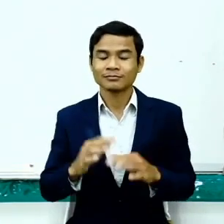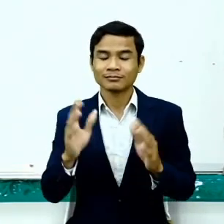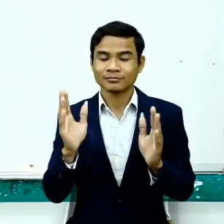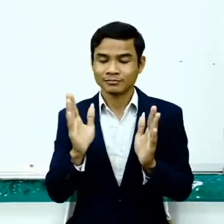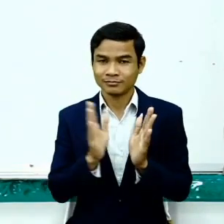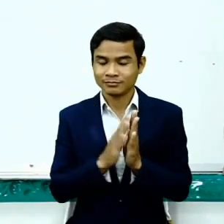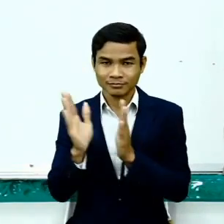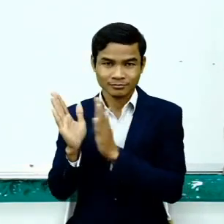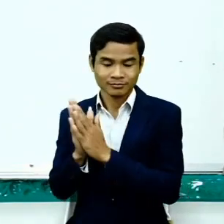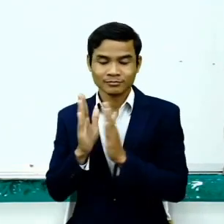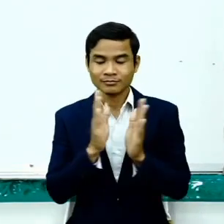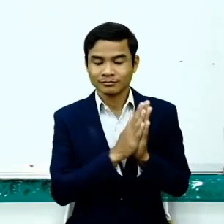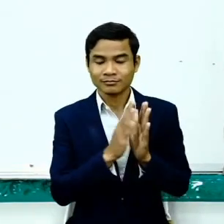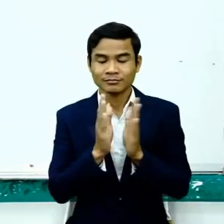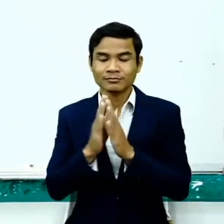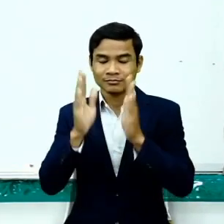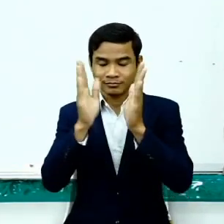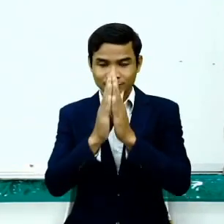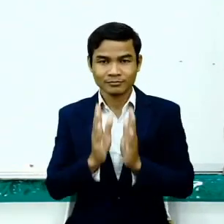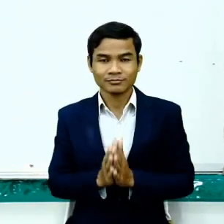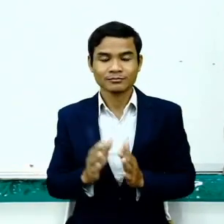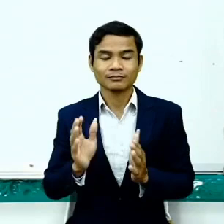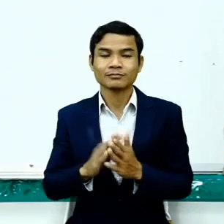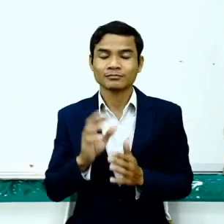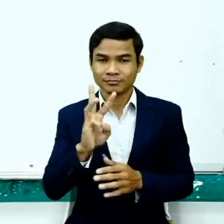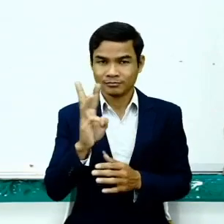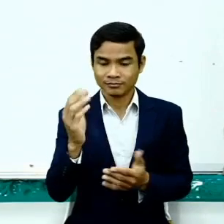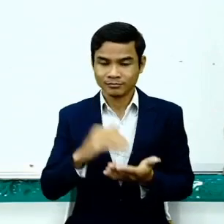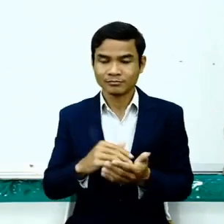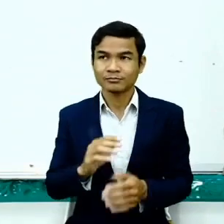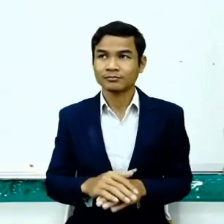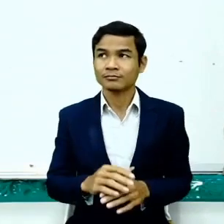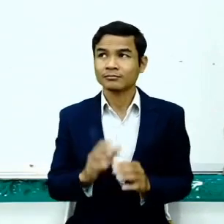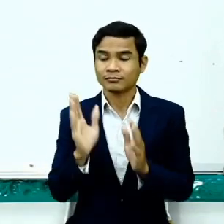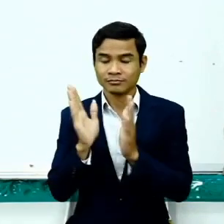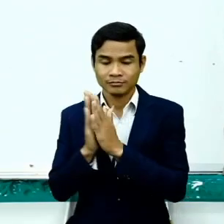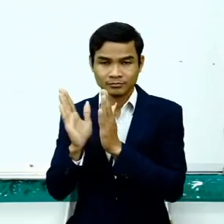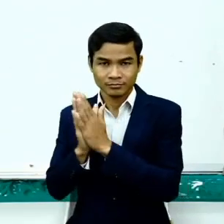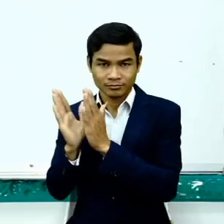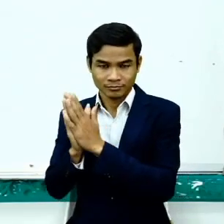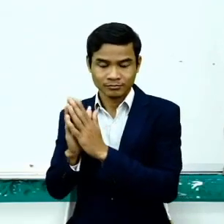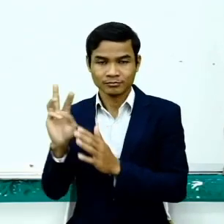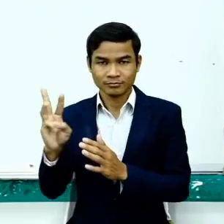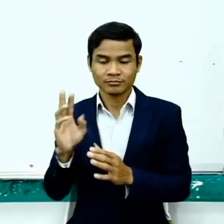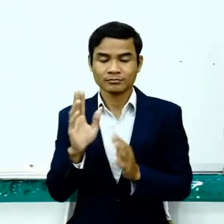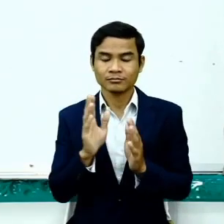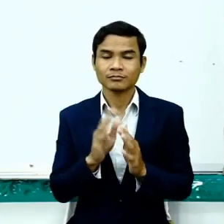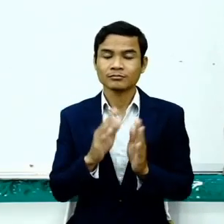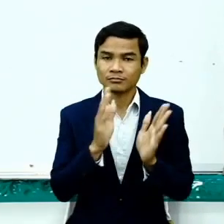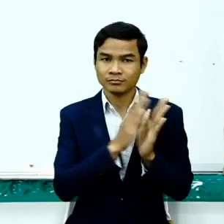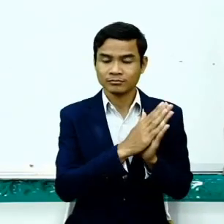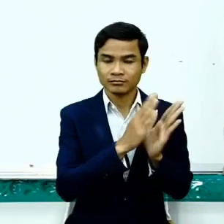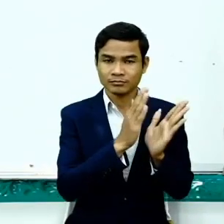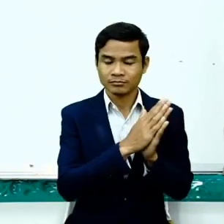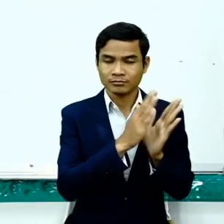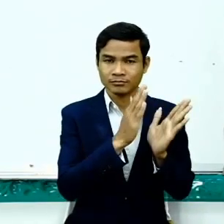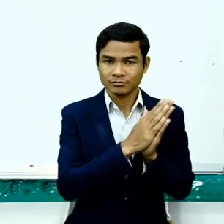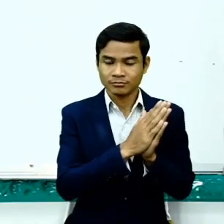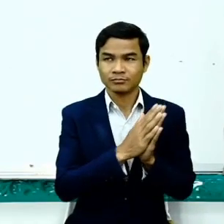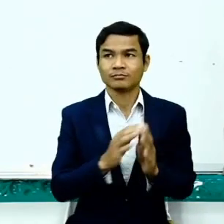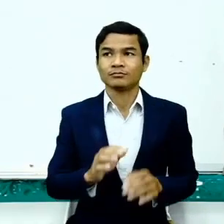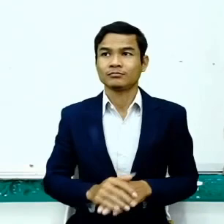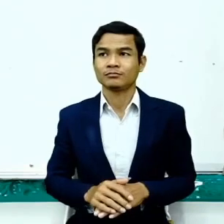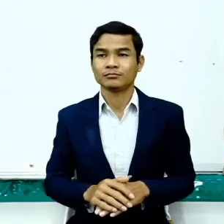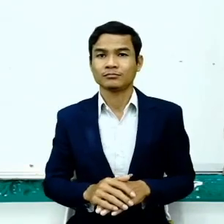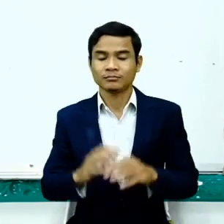tẹp đáy xâm chú ý dùm nguồn bay bay đo thằng ọc nè nè con nè tại nó cứ thang thang sẽ đám mũi pí bầy chuyến mũi pí